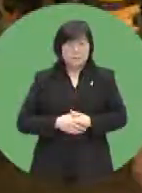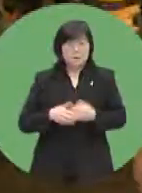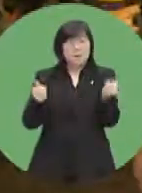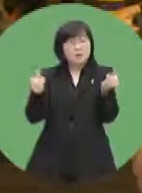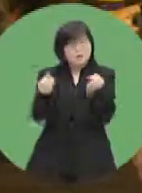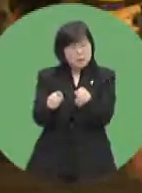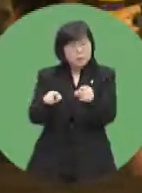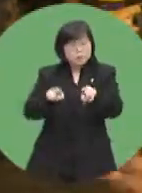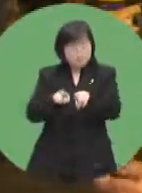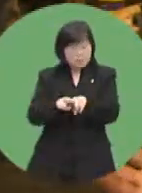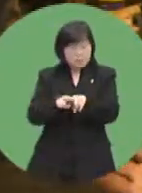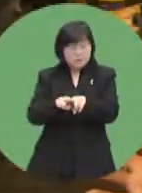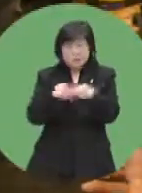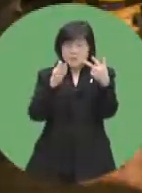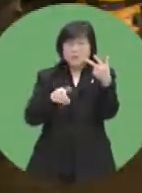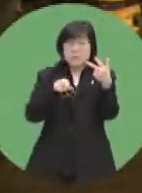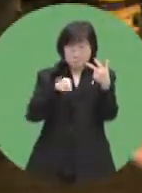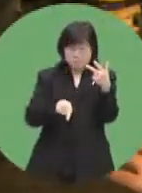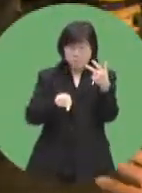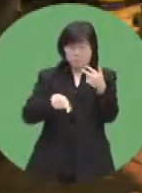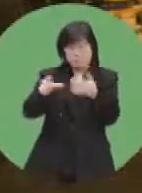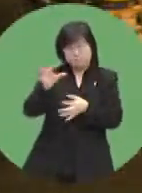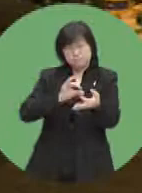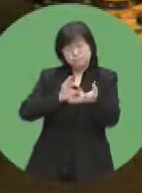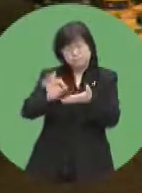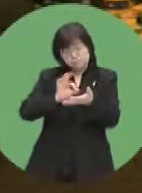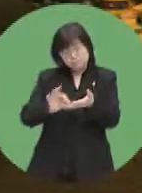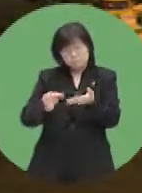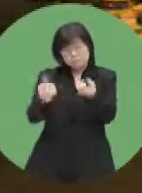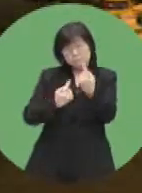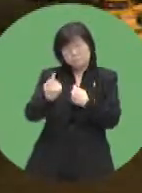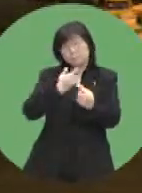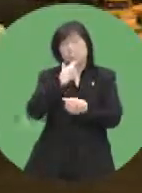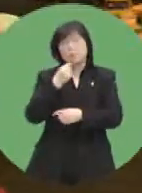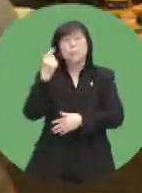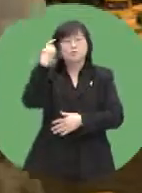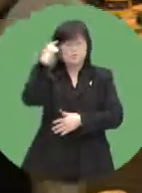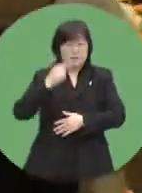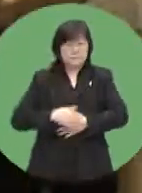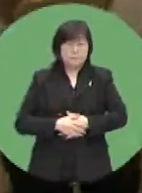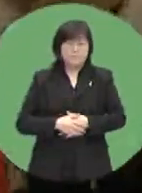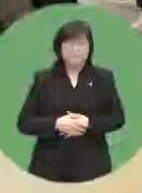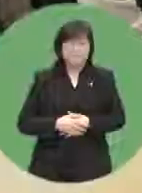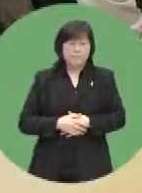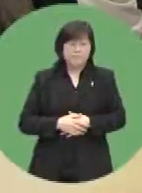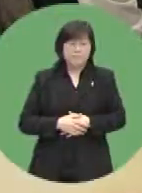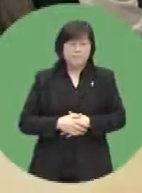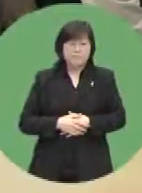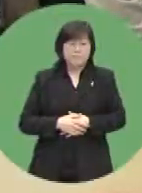女ともにこの施設を大いにご利用いただきたいと思っております。